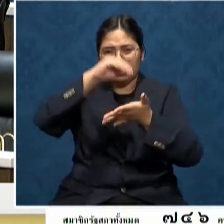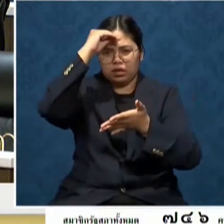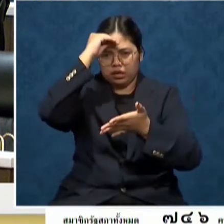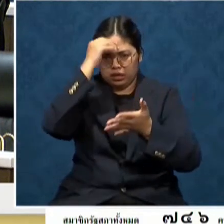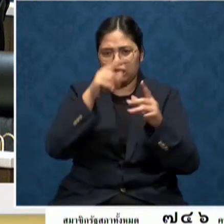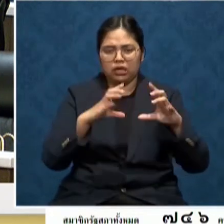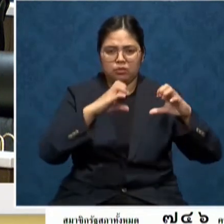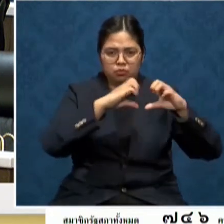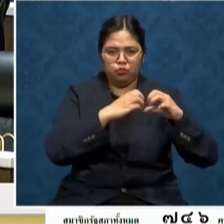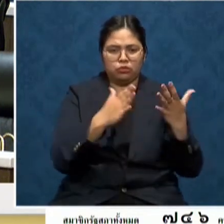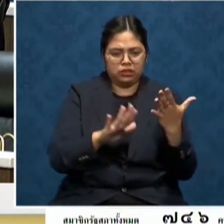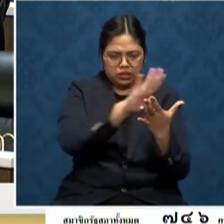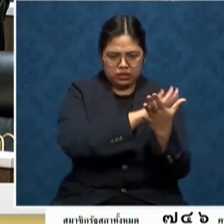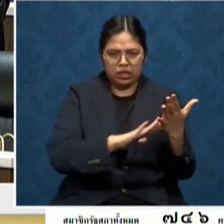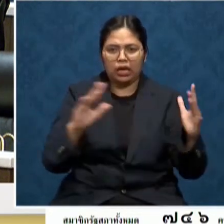เป็นรฐมนตรี